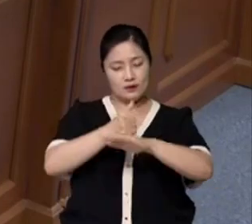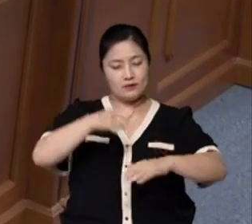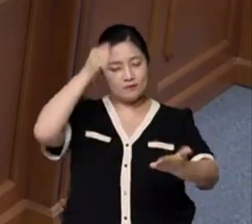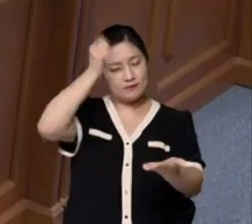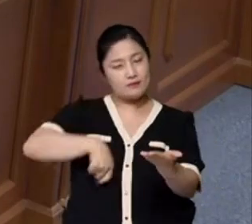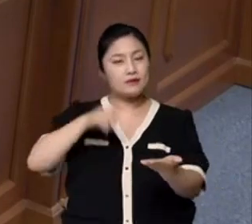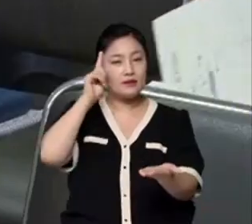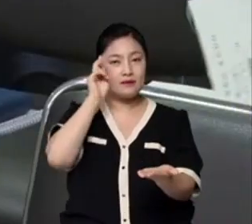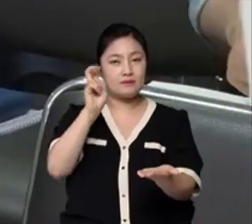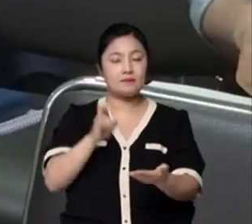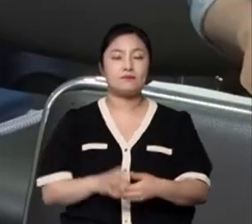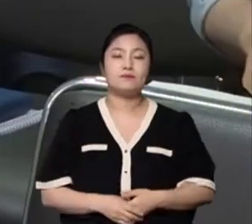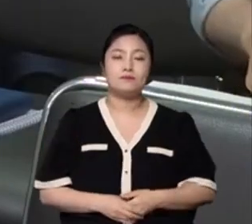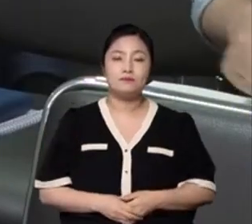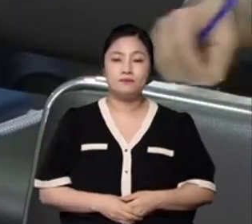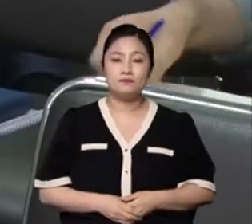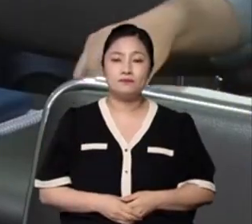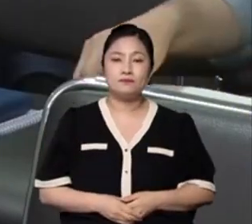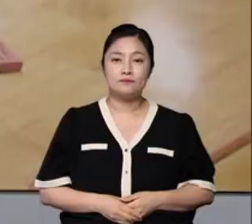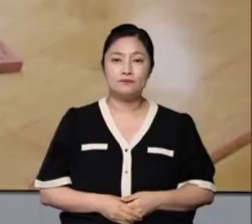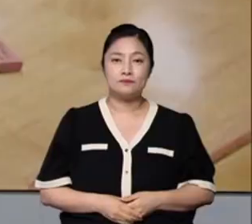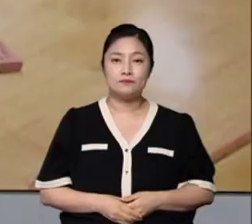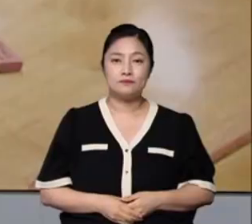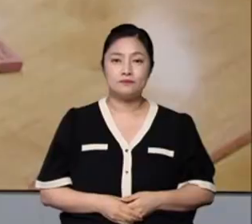처리될 예정입니다.